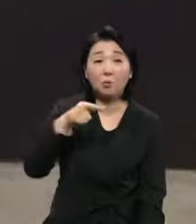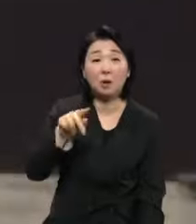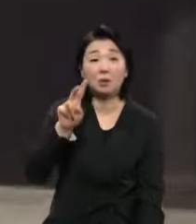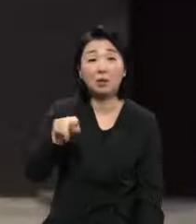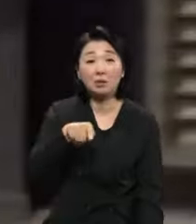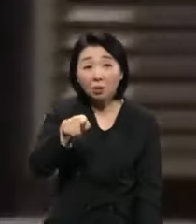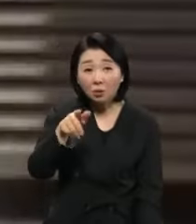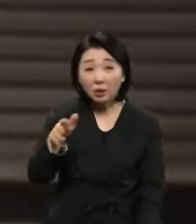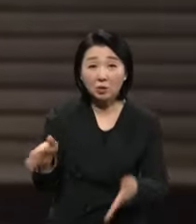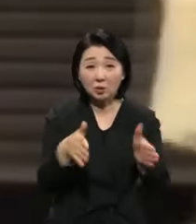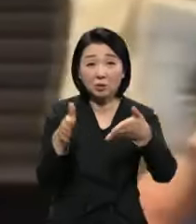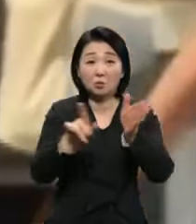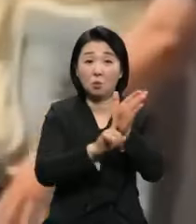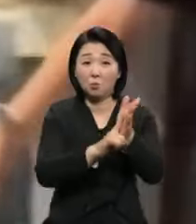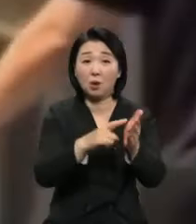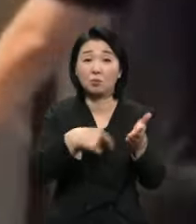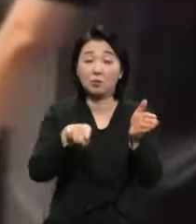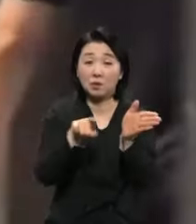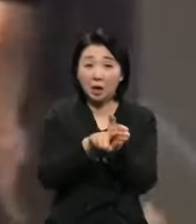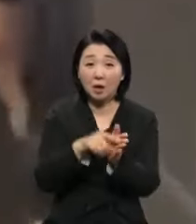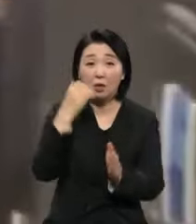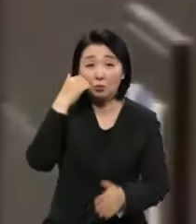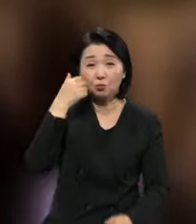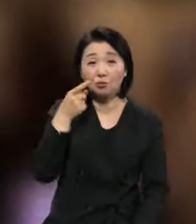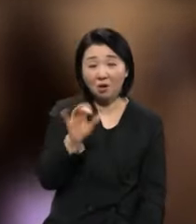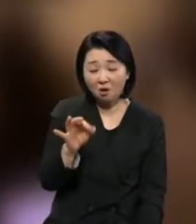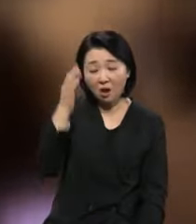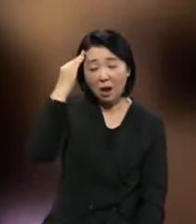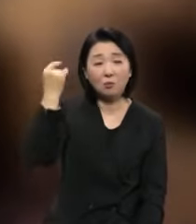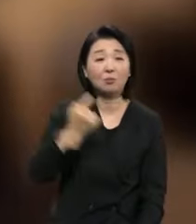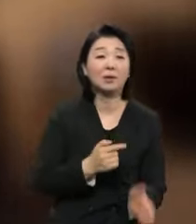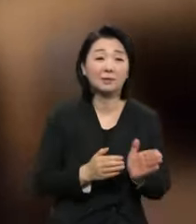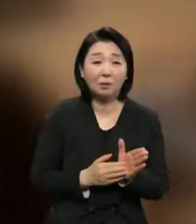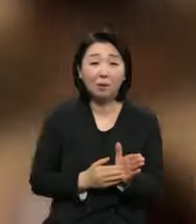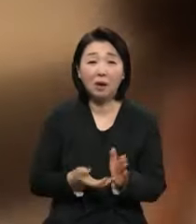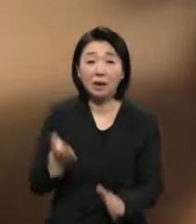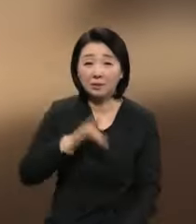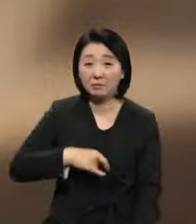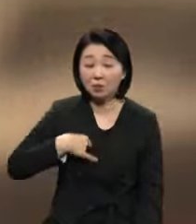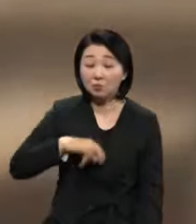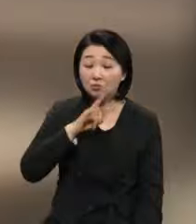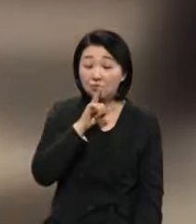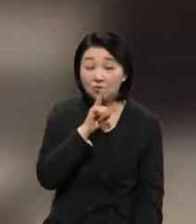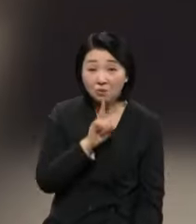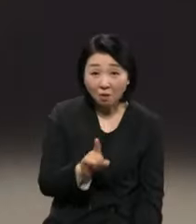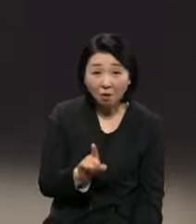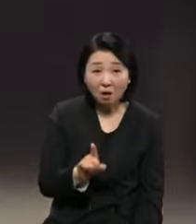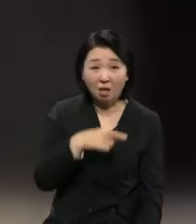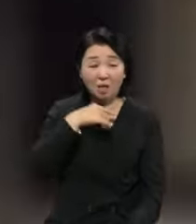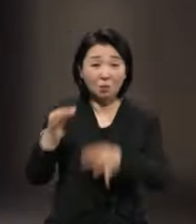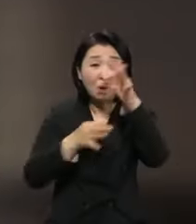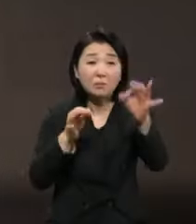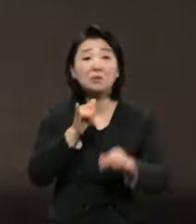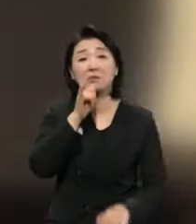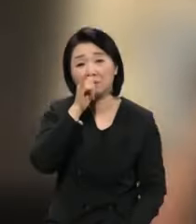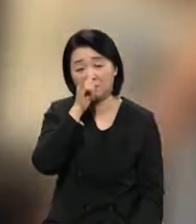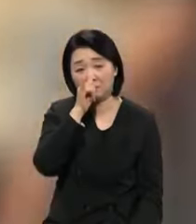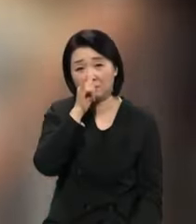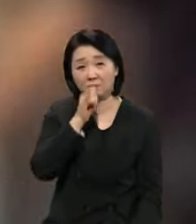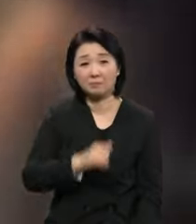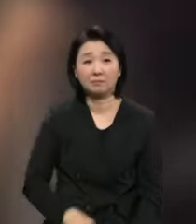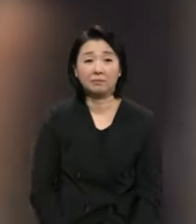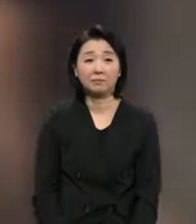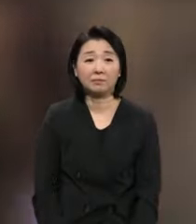이어지는 길을 홍보하기 위해 대만 배우 허광한이 한국을 찾았습니다. 그런데 이 무대 인사에서 중국어로 고함치는 소리가